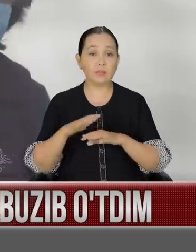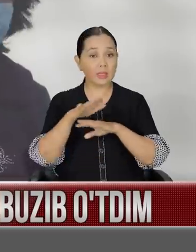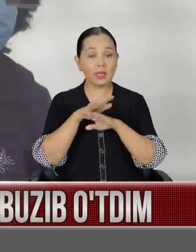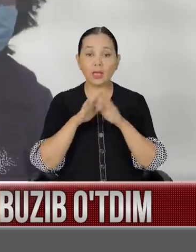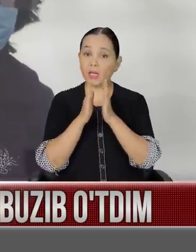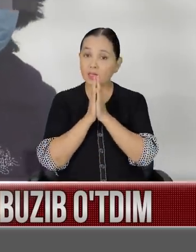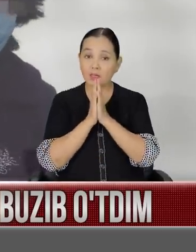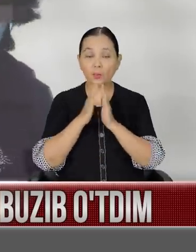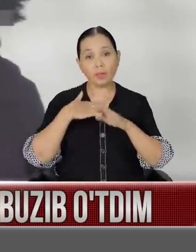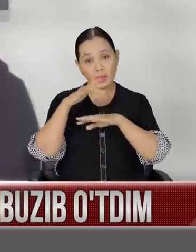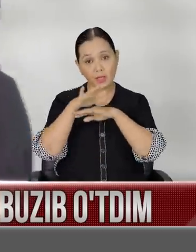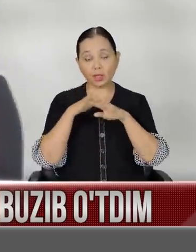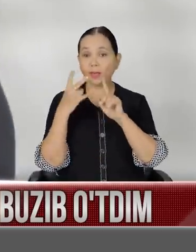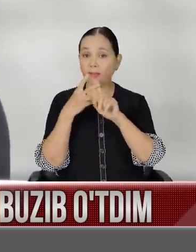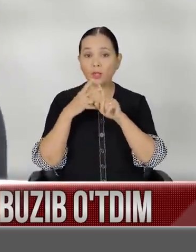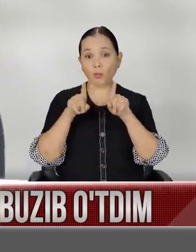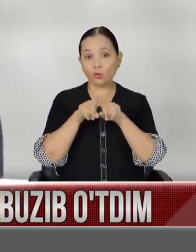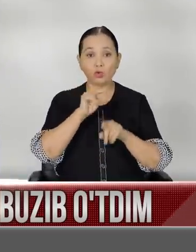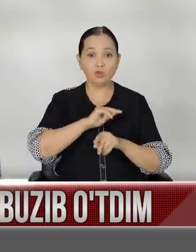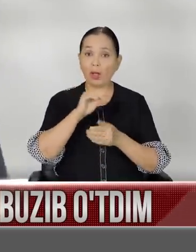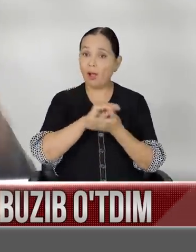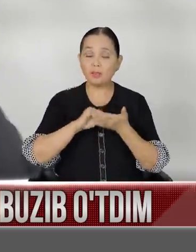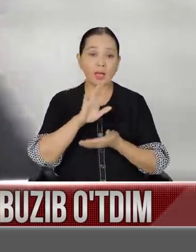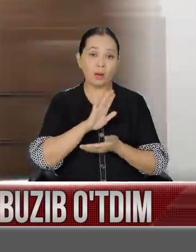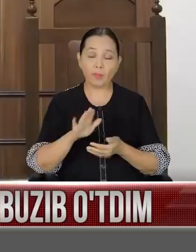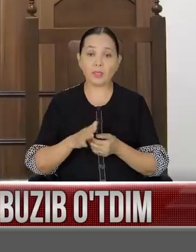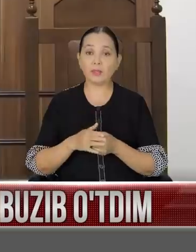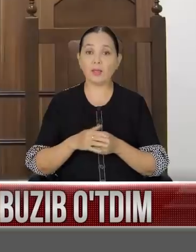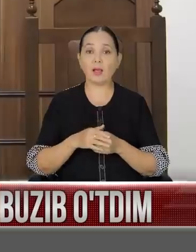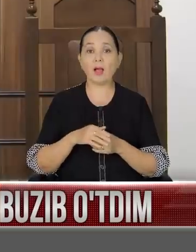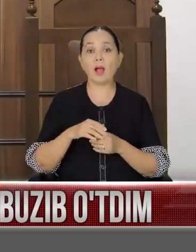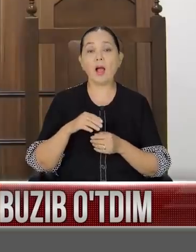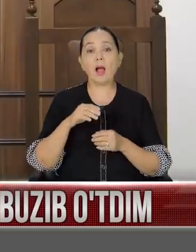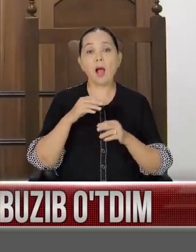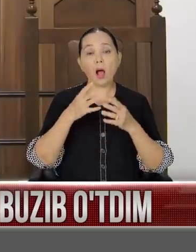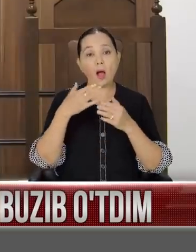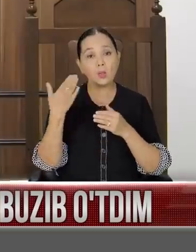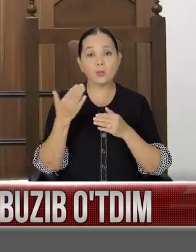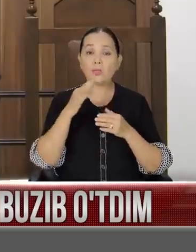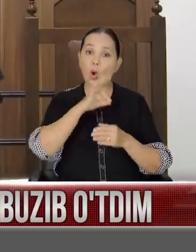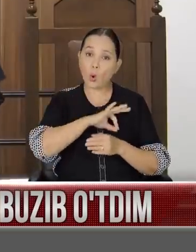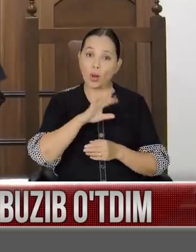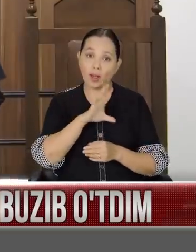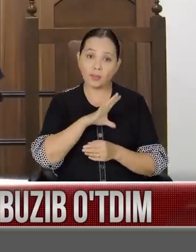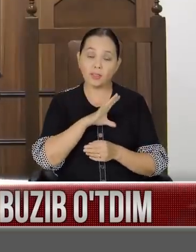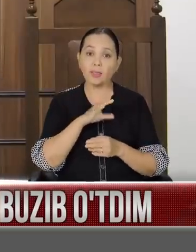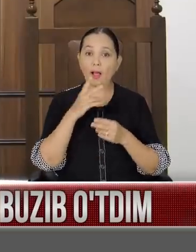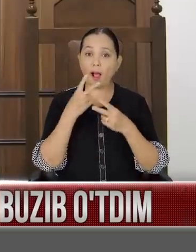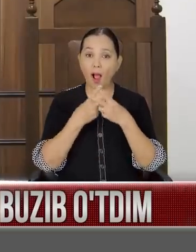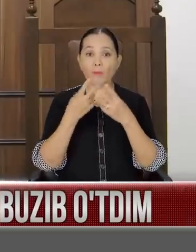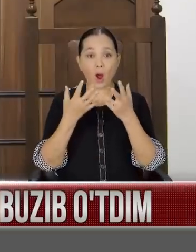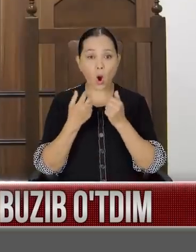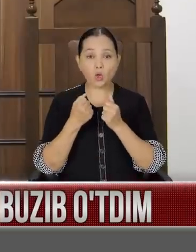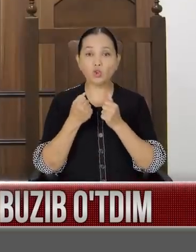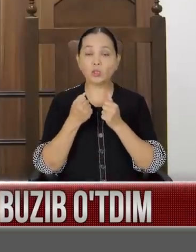İltimos, beni kechiringlar. İkinci bu işi qaytarilib meni. Artik Matovaga nisbatan qo'llanilgan qamoq